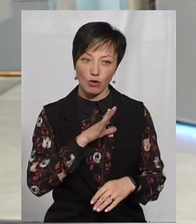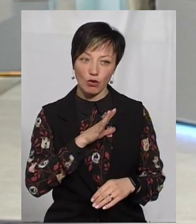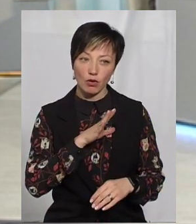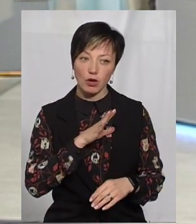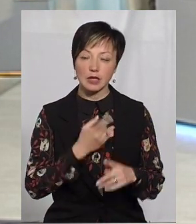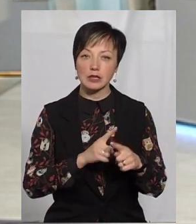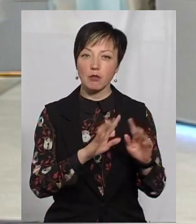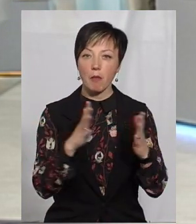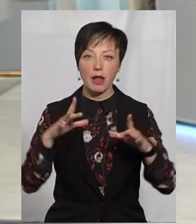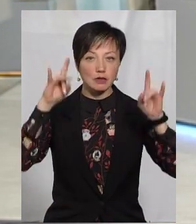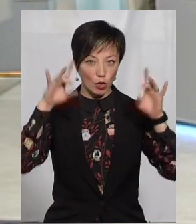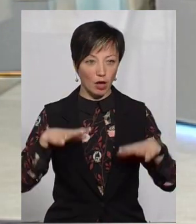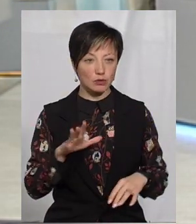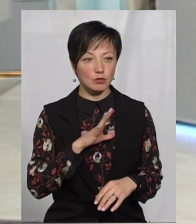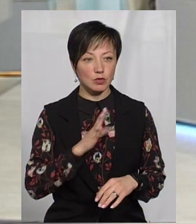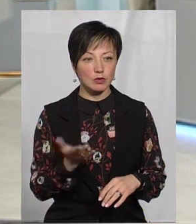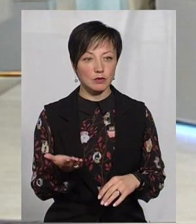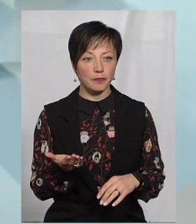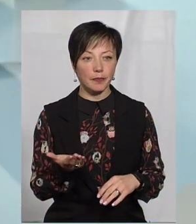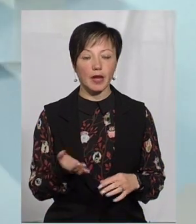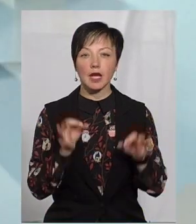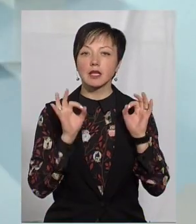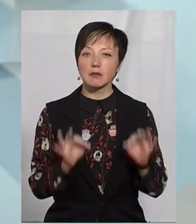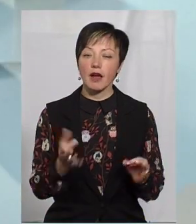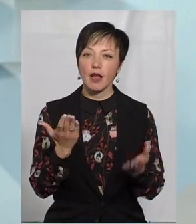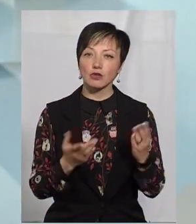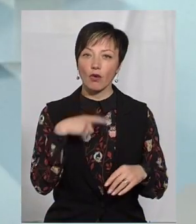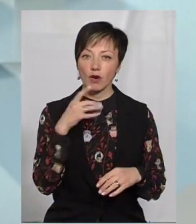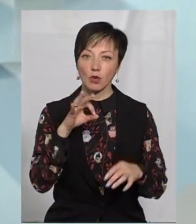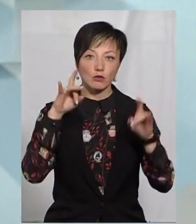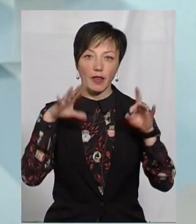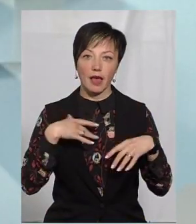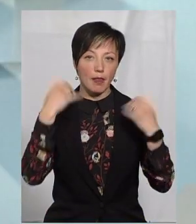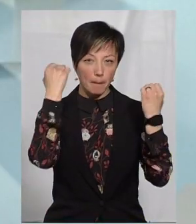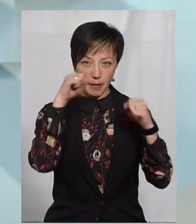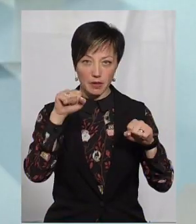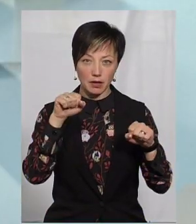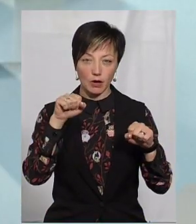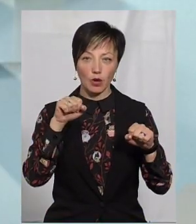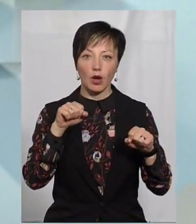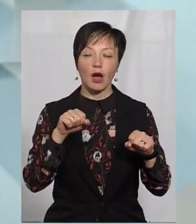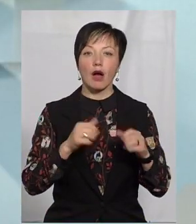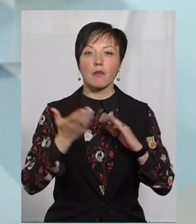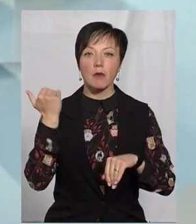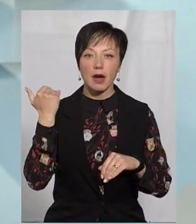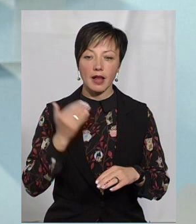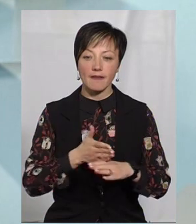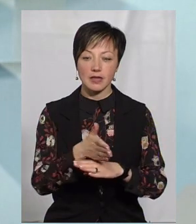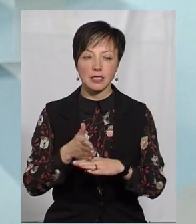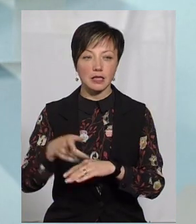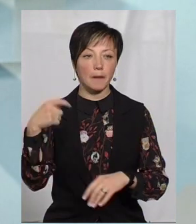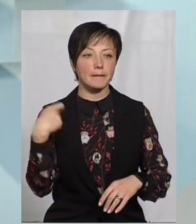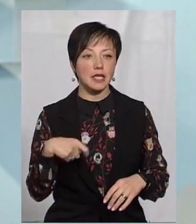Наскільки були оці моменти спонтанності? Ну, насправді, якщо говорити про спонтанність, то її, ну, не пам'ятаю я в попередніх візитах